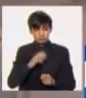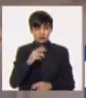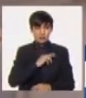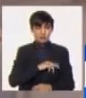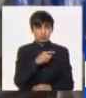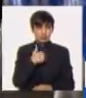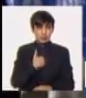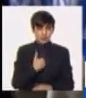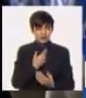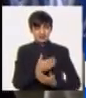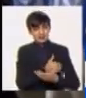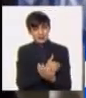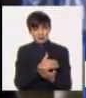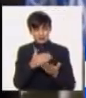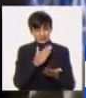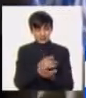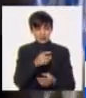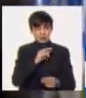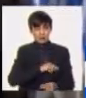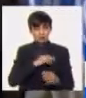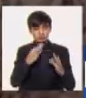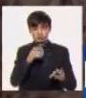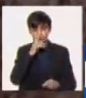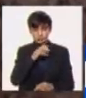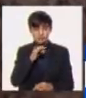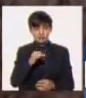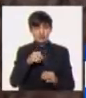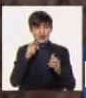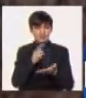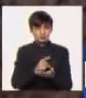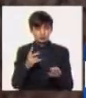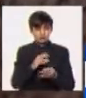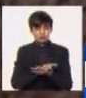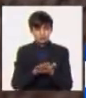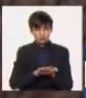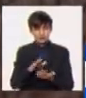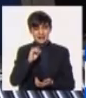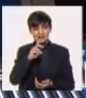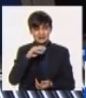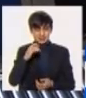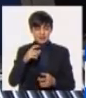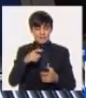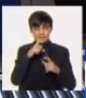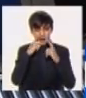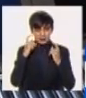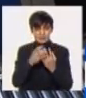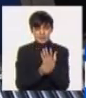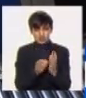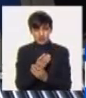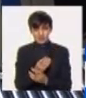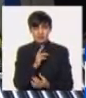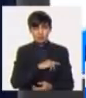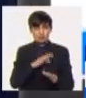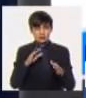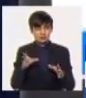кашлем и температурой не допустят к работе. В объектах обязательно должны быть санитайзеры, маски, перчатки и другие средства